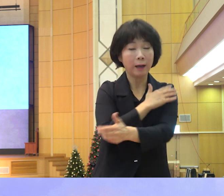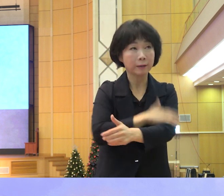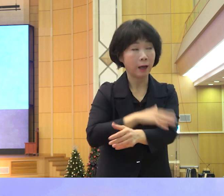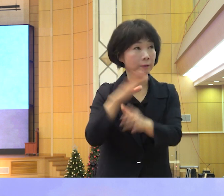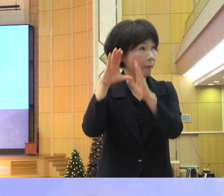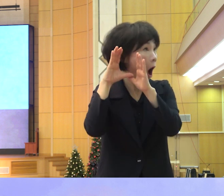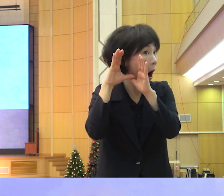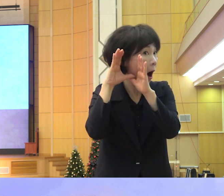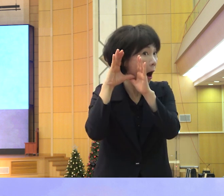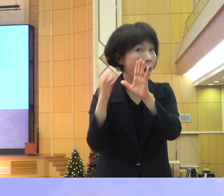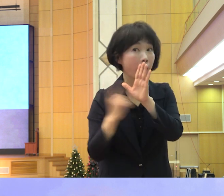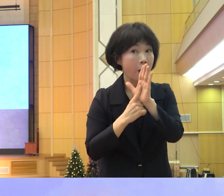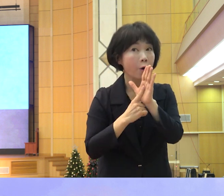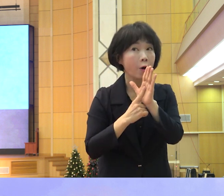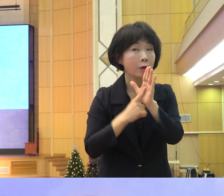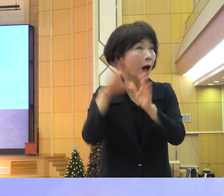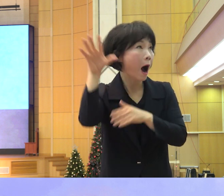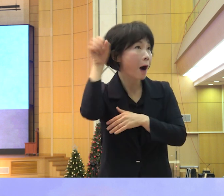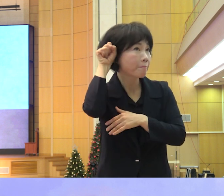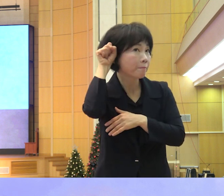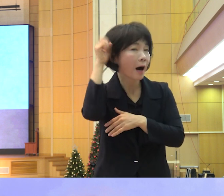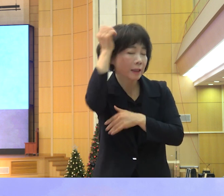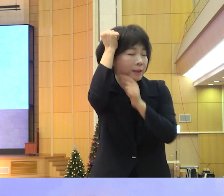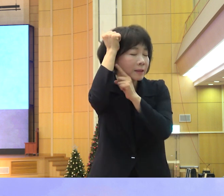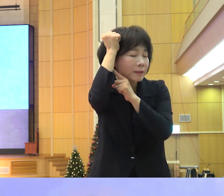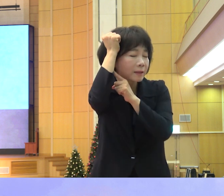것은 메모해 놓으시기 바랍니다.